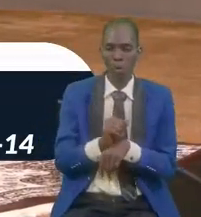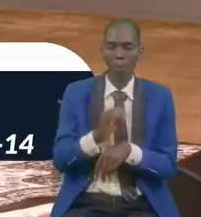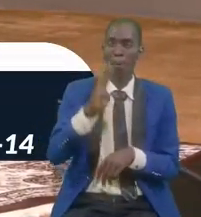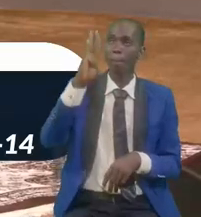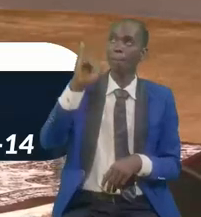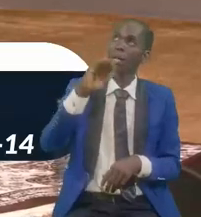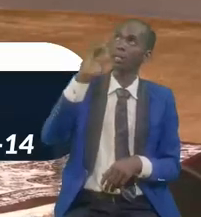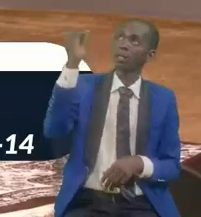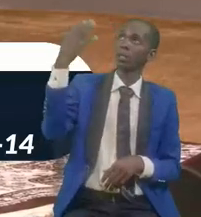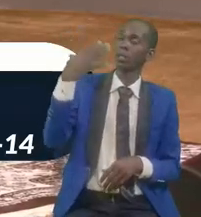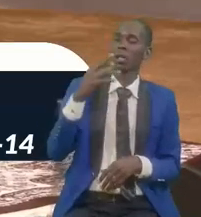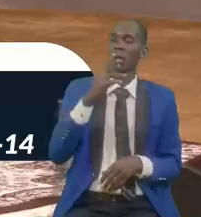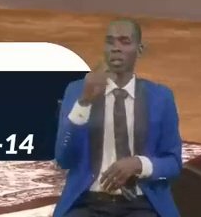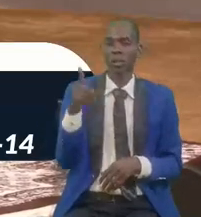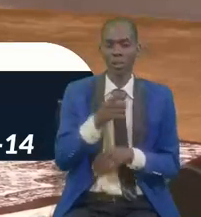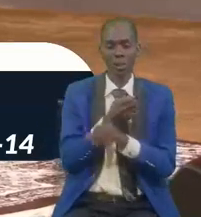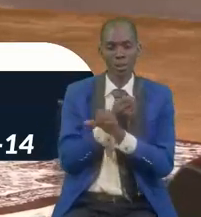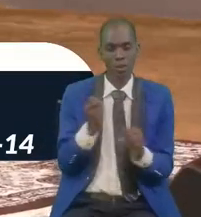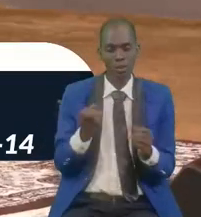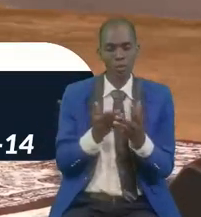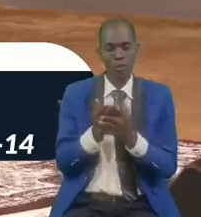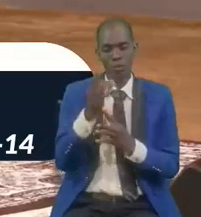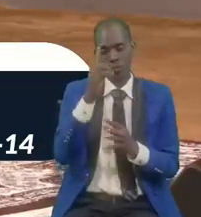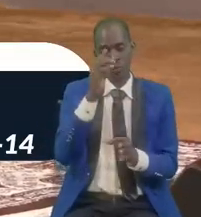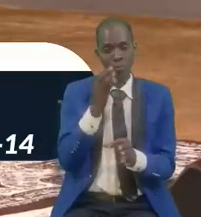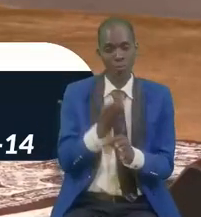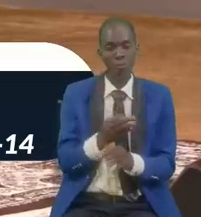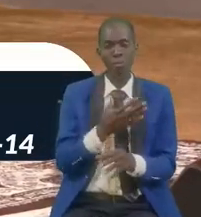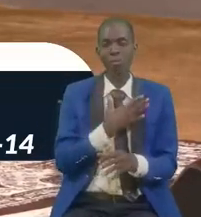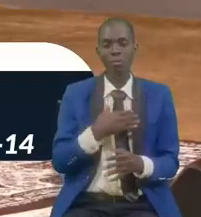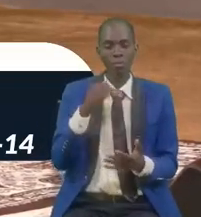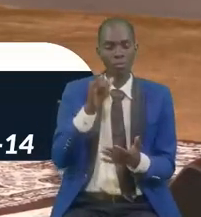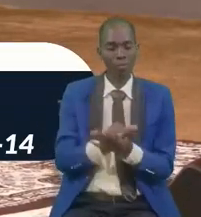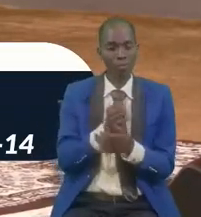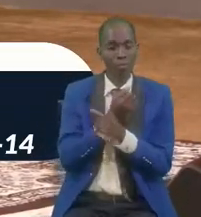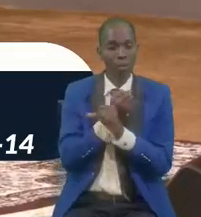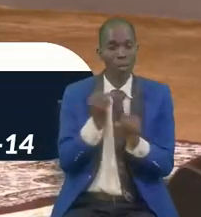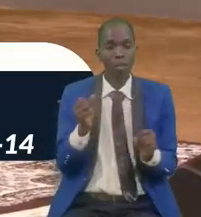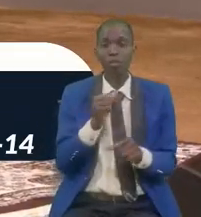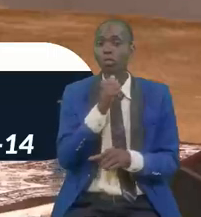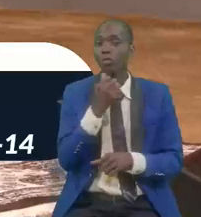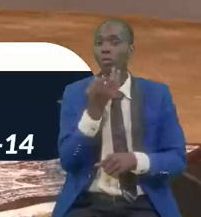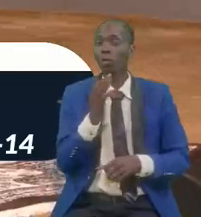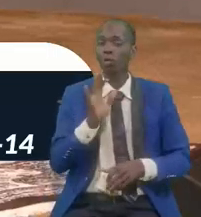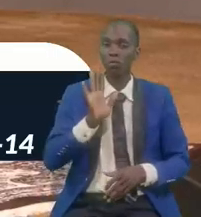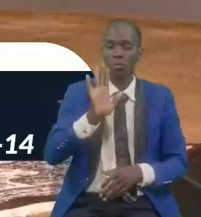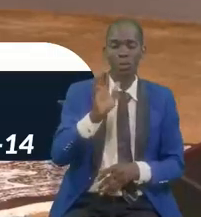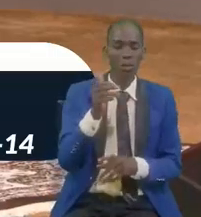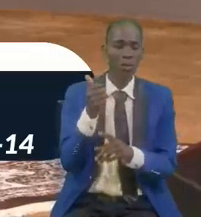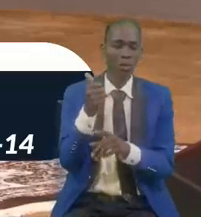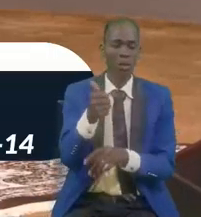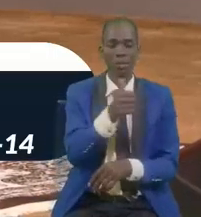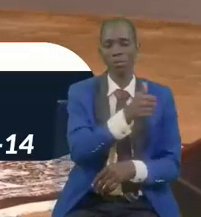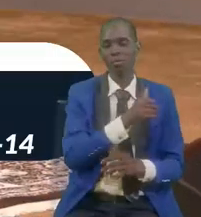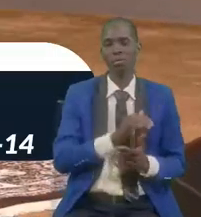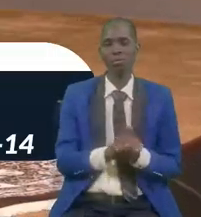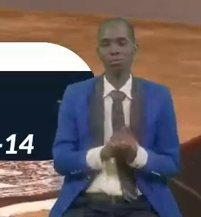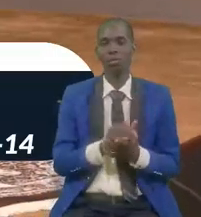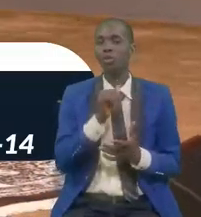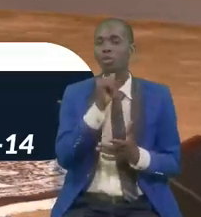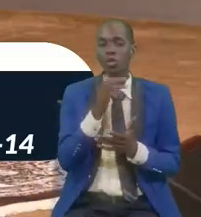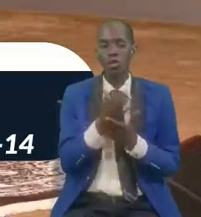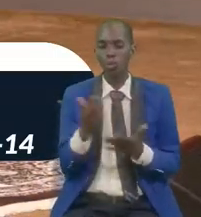Car c'est par la grâce que vous êtes sauvés, par le moyen de la foi, c'est le salut. Et cela ne vient